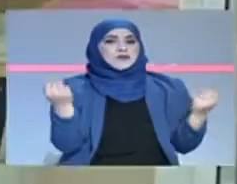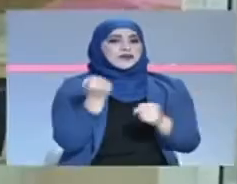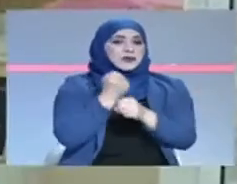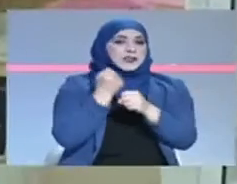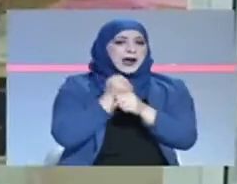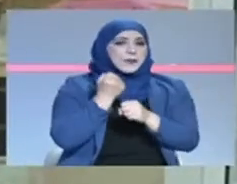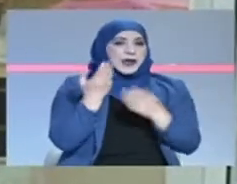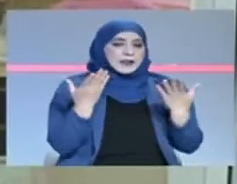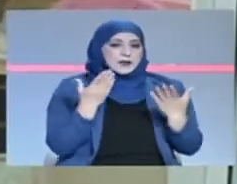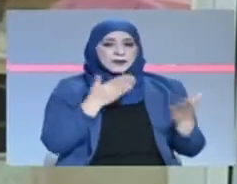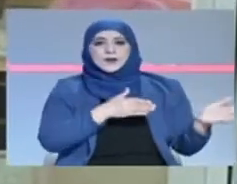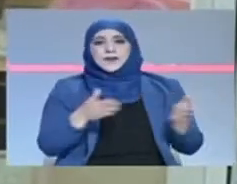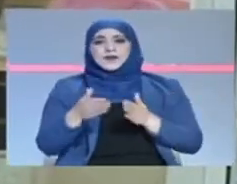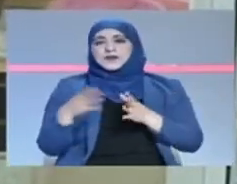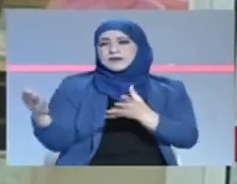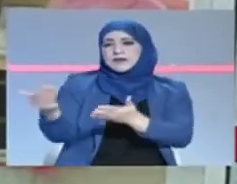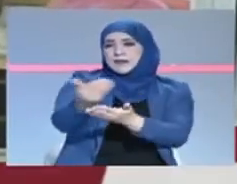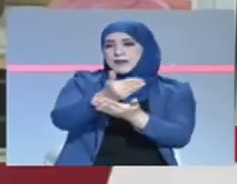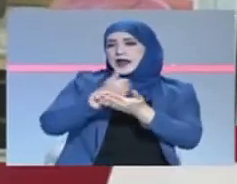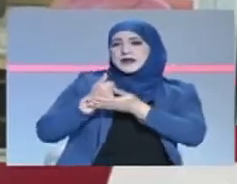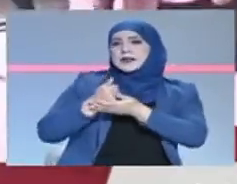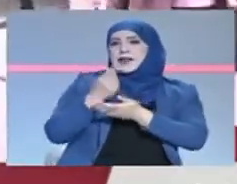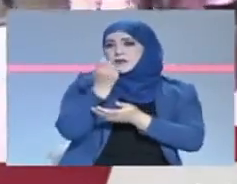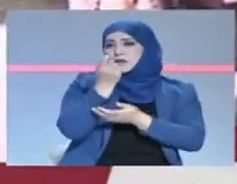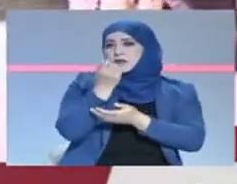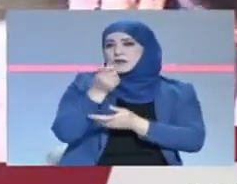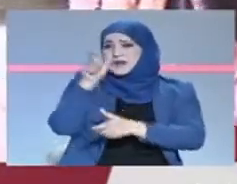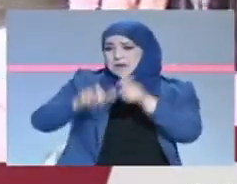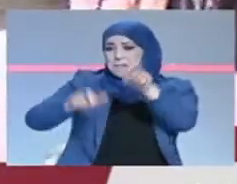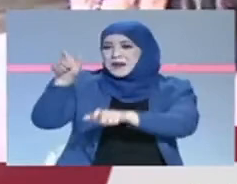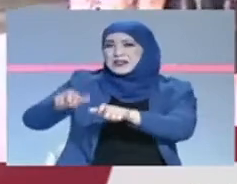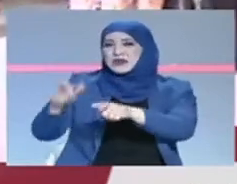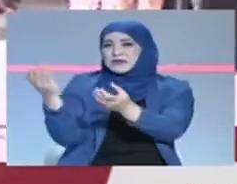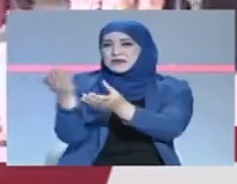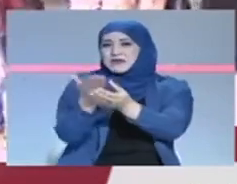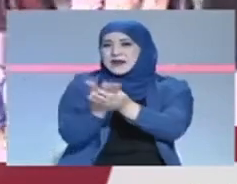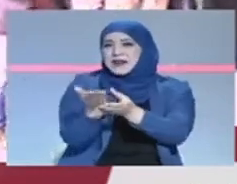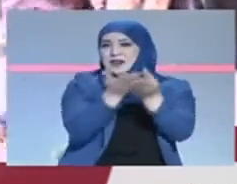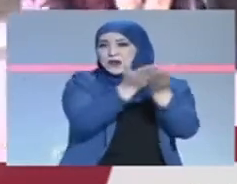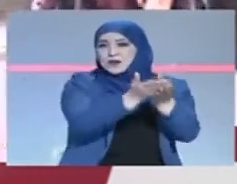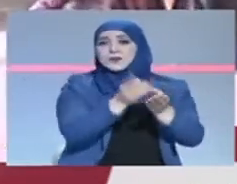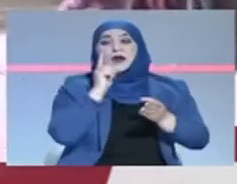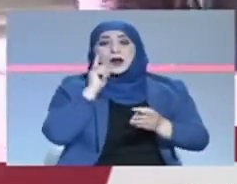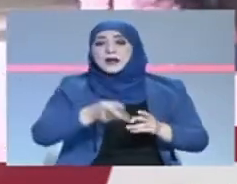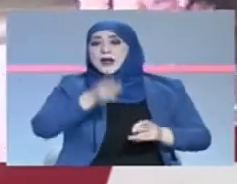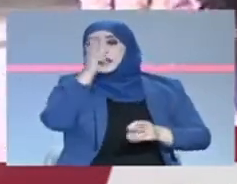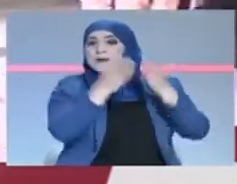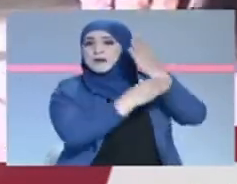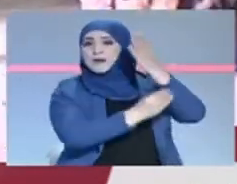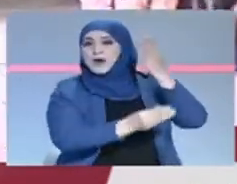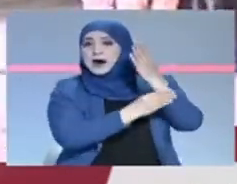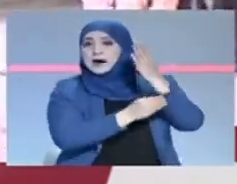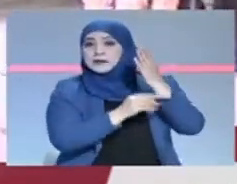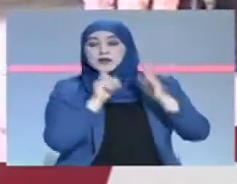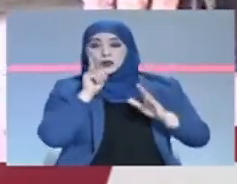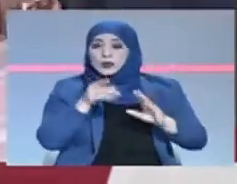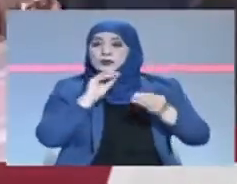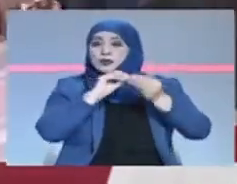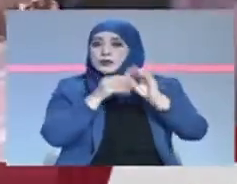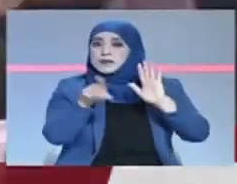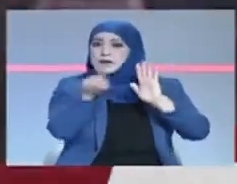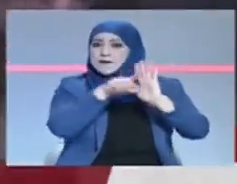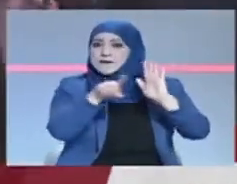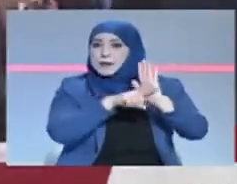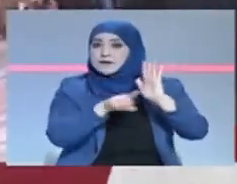المهني. الاستيلاء على أموال الحرفاء من بين أبرز التجاوزات التي قام بها المحامون المتجاوزون لقانون